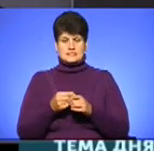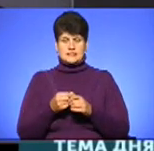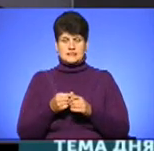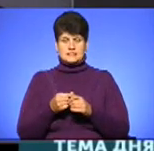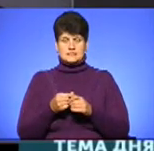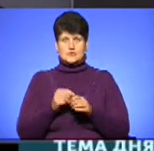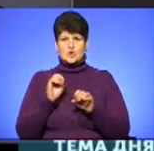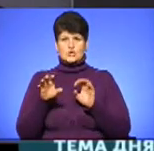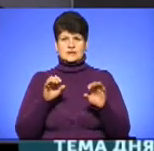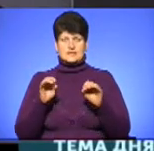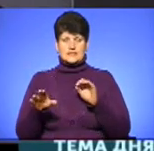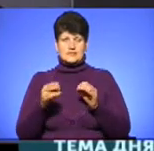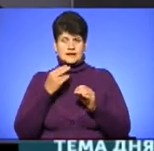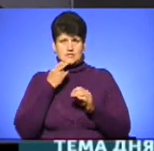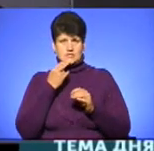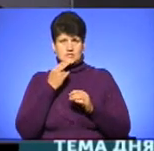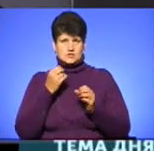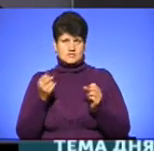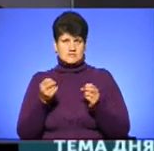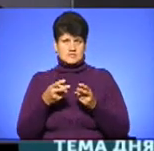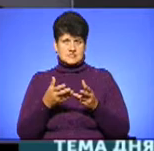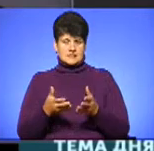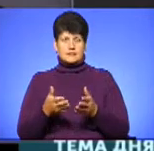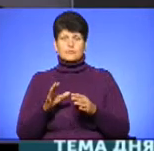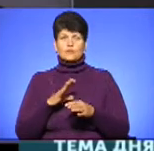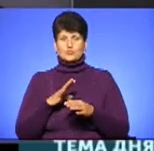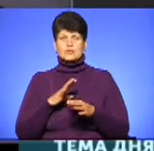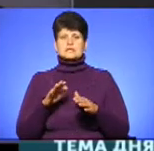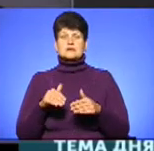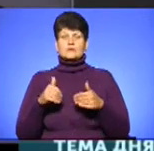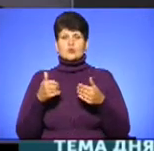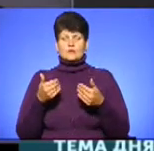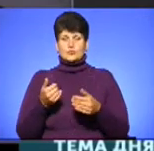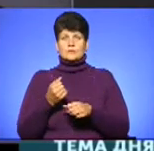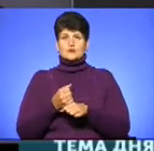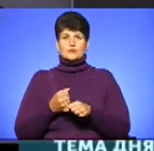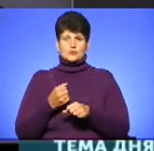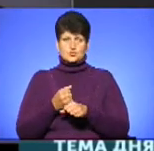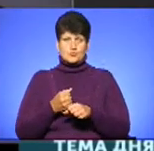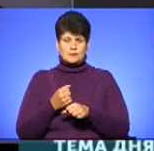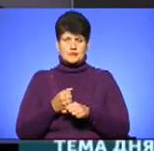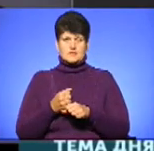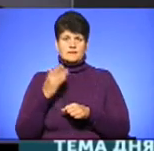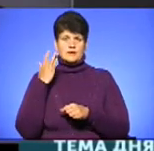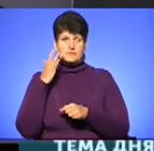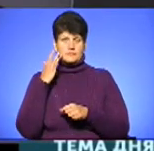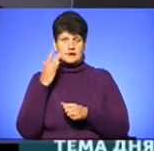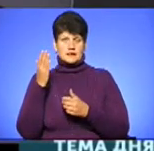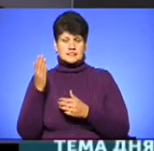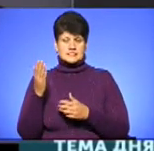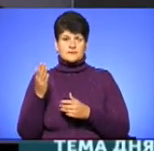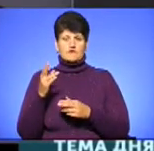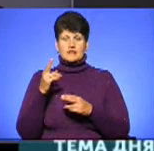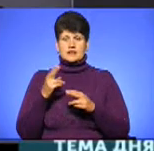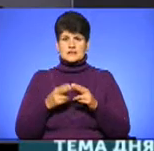значить, розкидання приманок, або інакшими словами, пероральна вакцинація була запропонована, розроблена в Сполучених Штатах Америки в